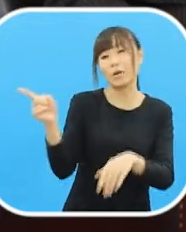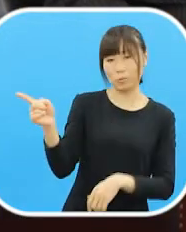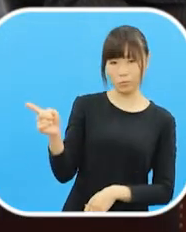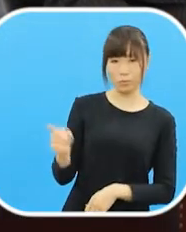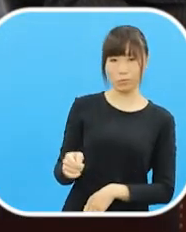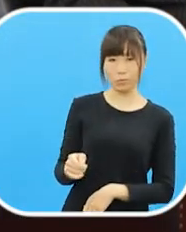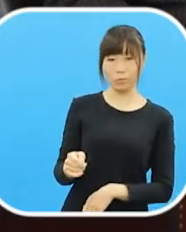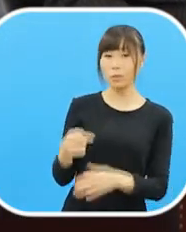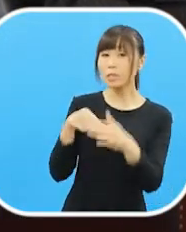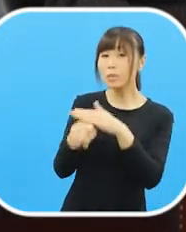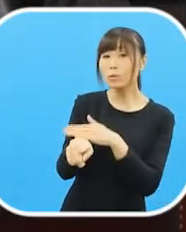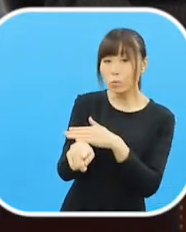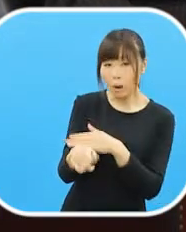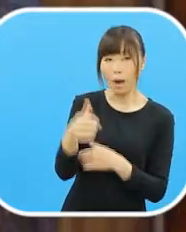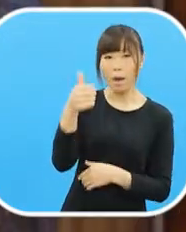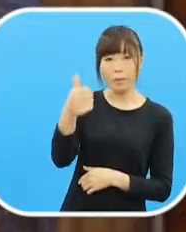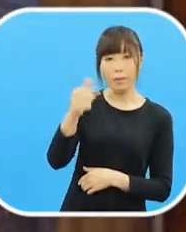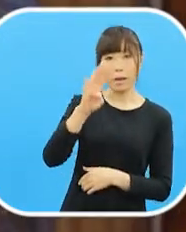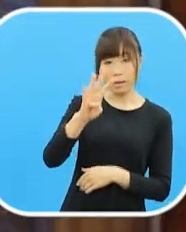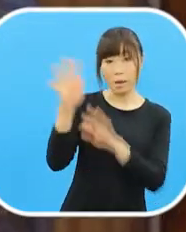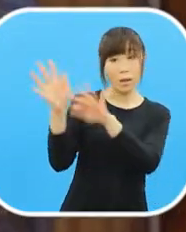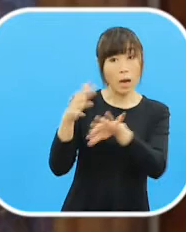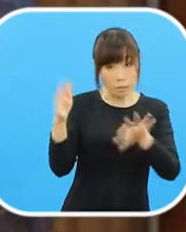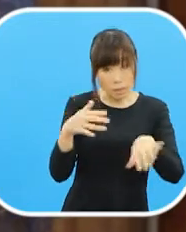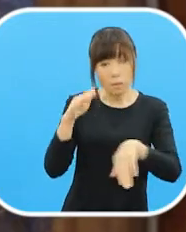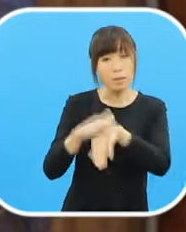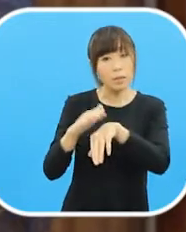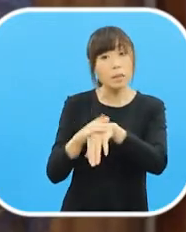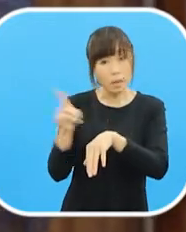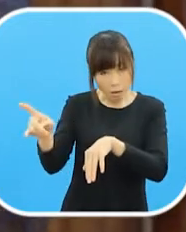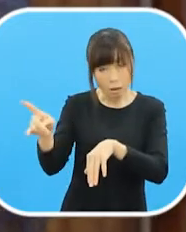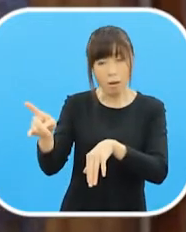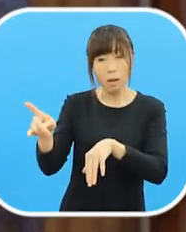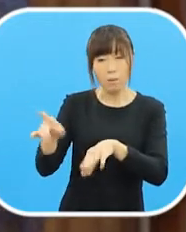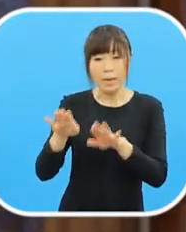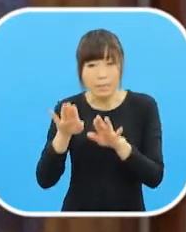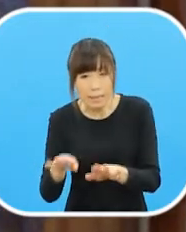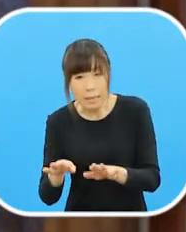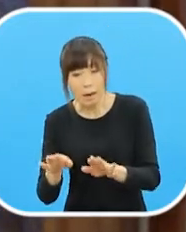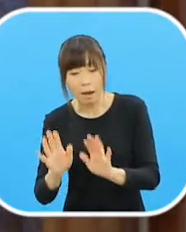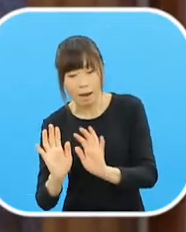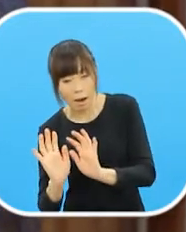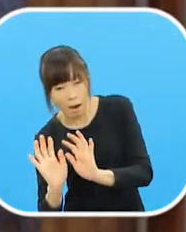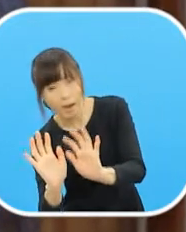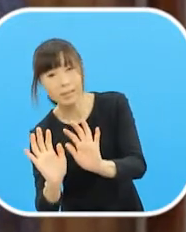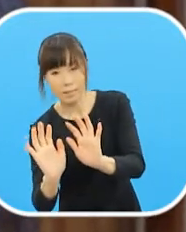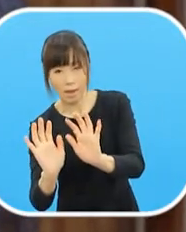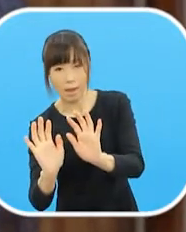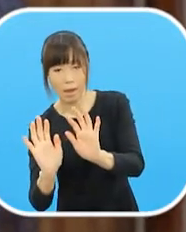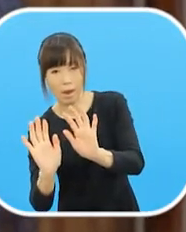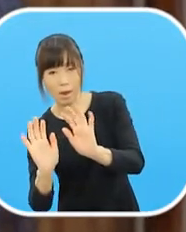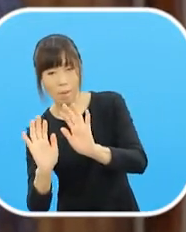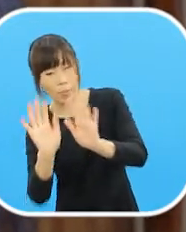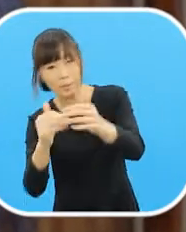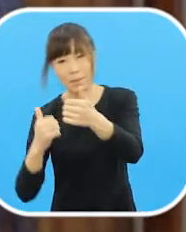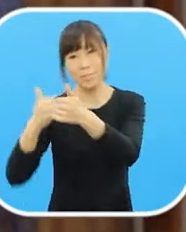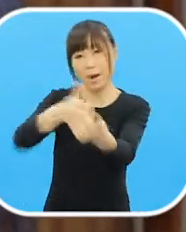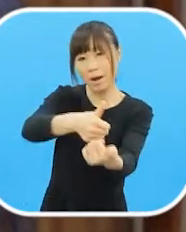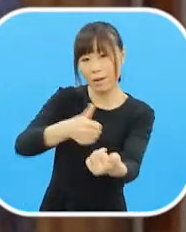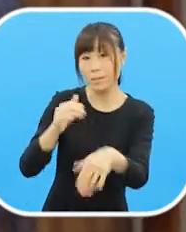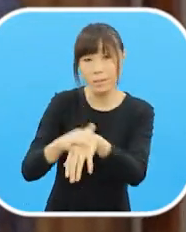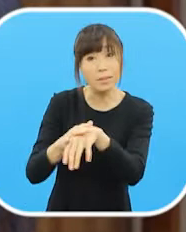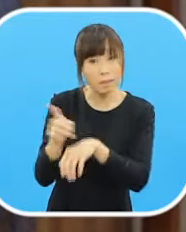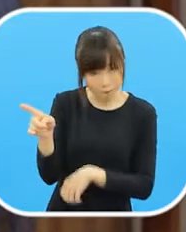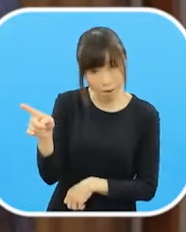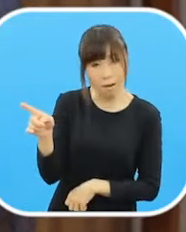風っていうのは下から入って、下から押してってこう上、入ってきますよね。